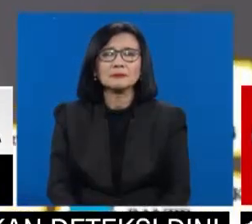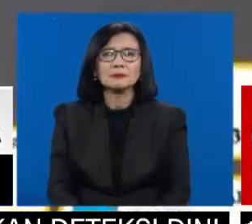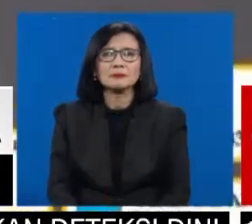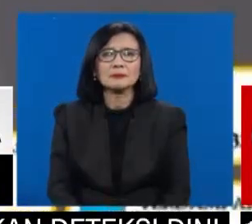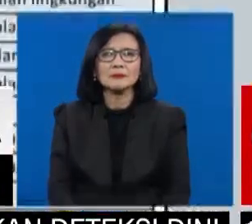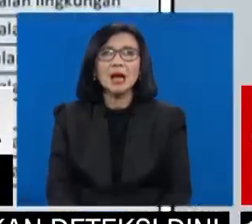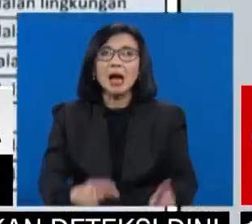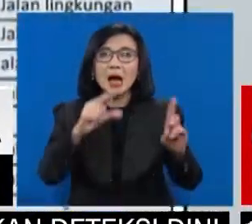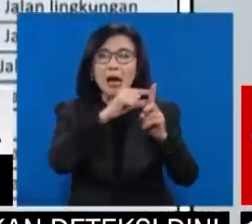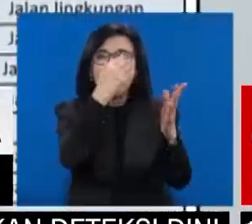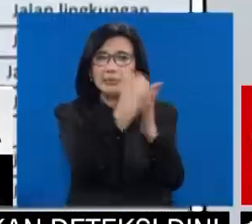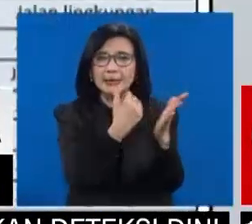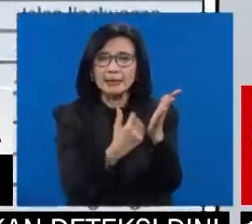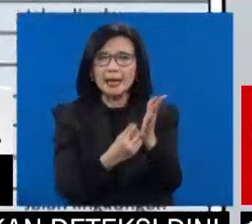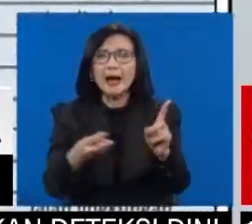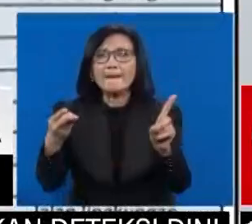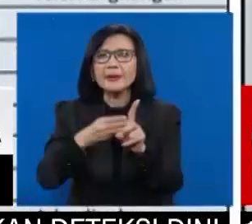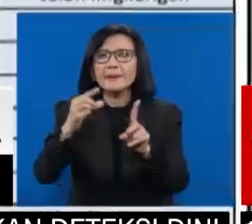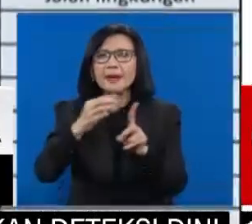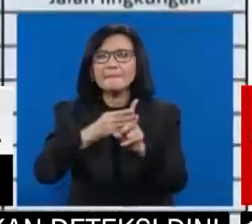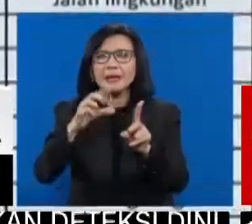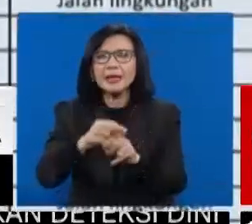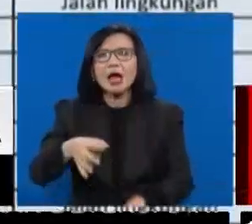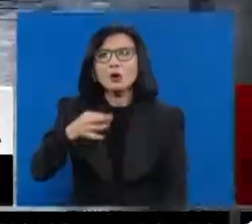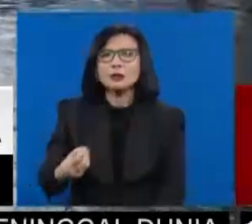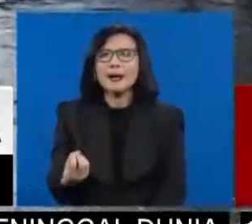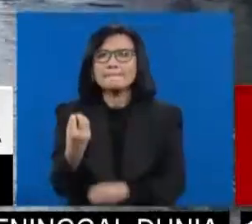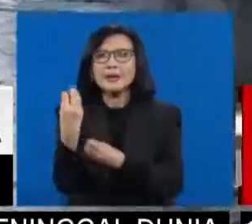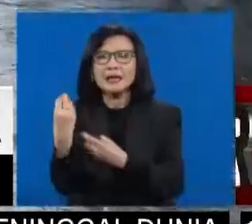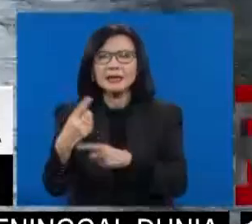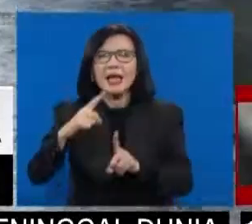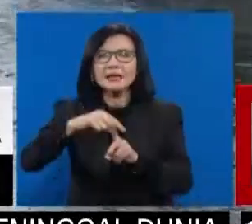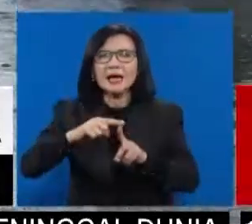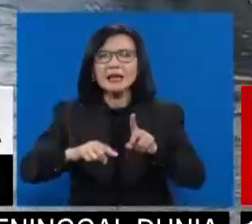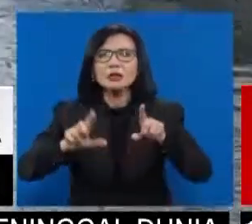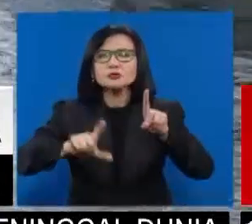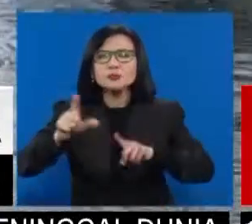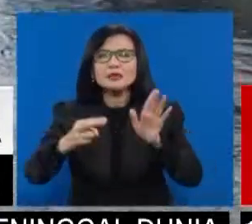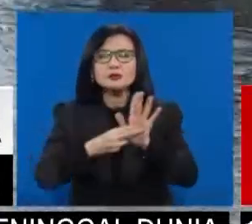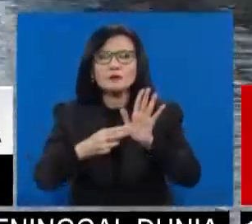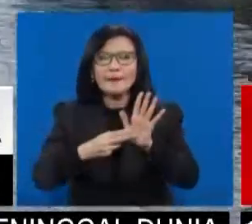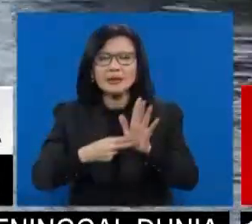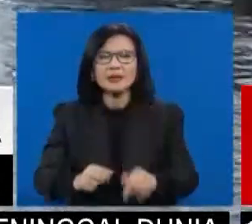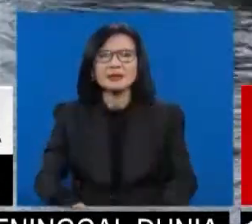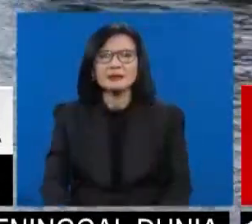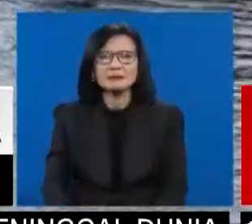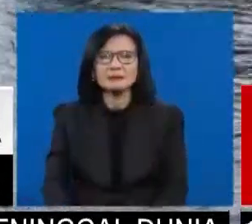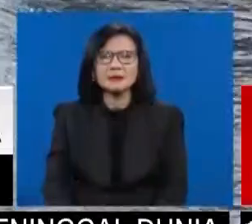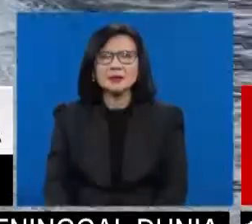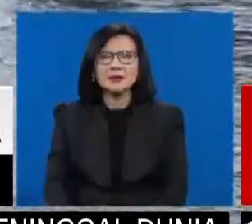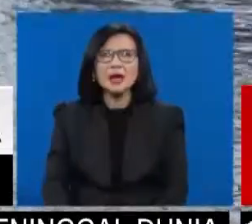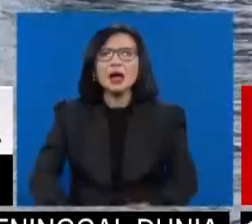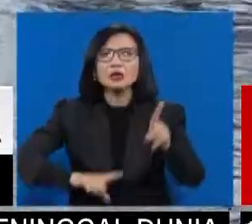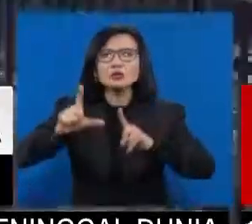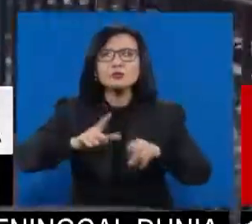Berdasarkan data laporan harian BPBD Kota Palangkaraya per tanggal 17 November pukul 16.00 waktu Indonesia Barat, dari